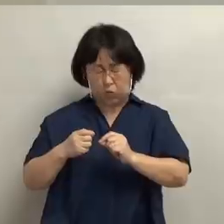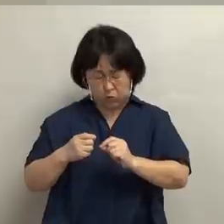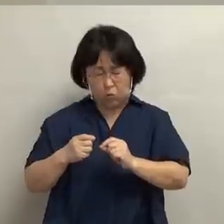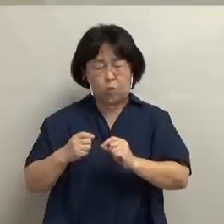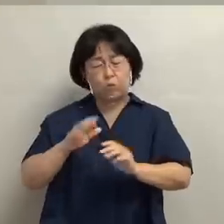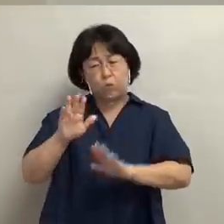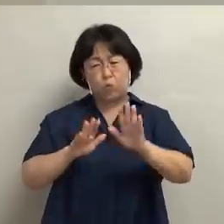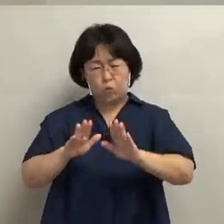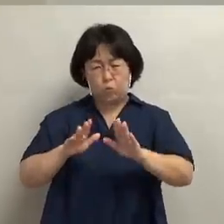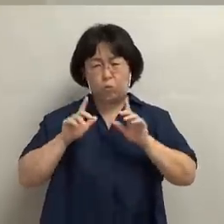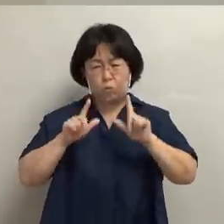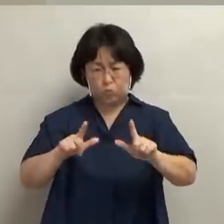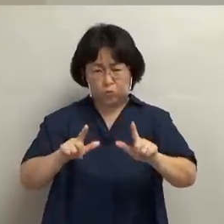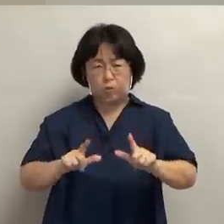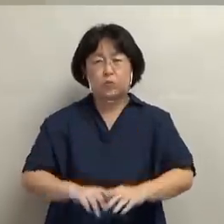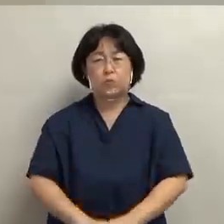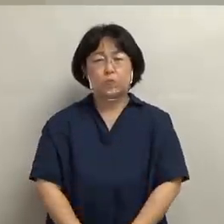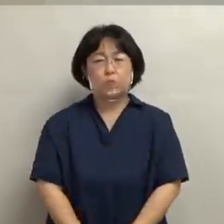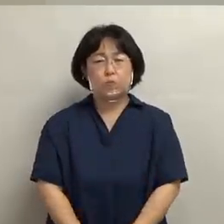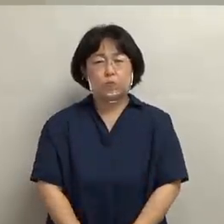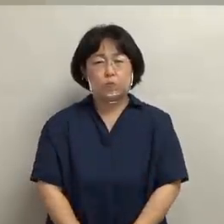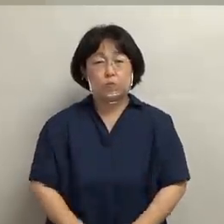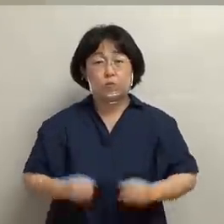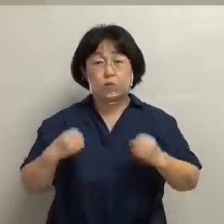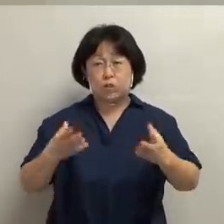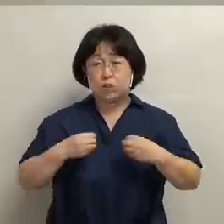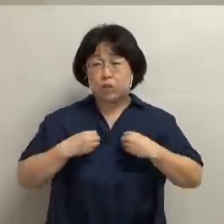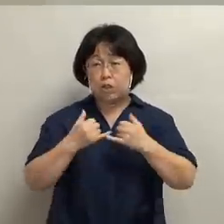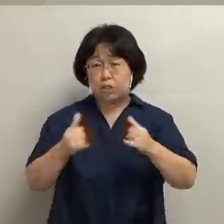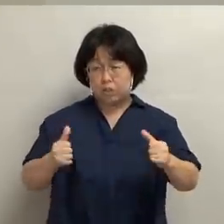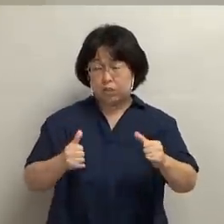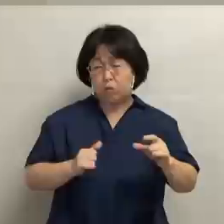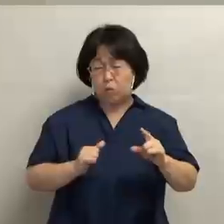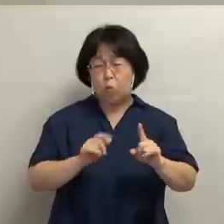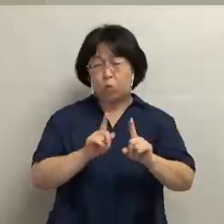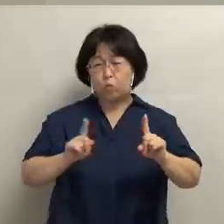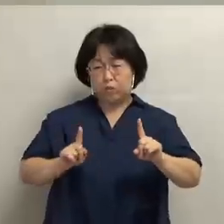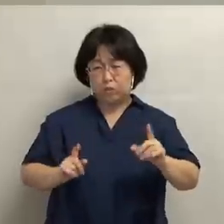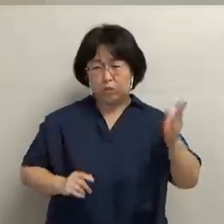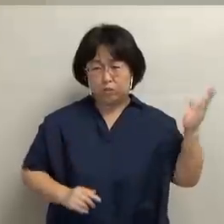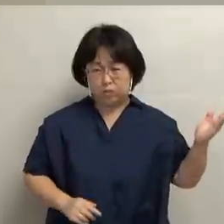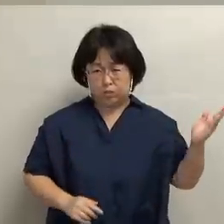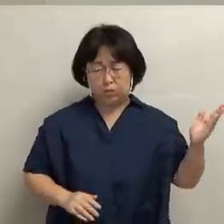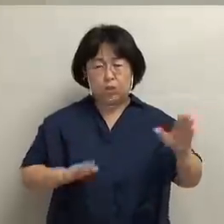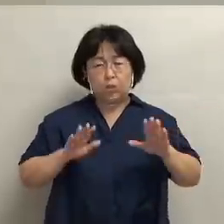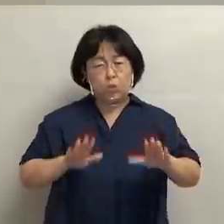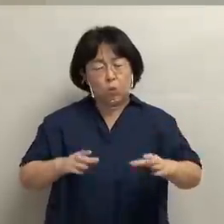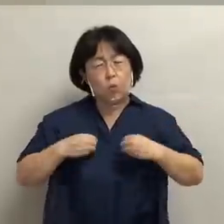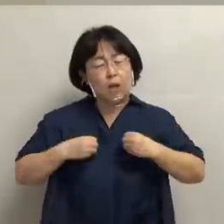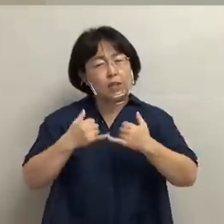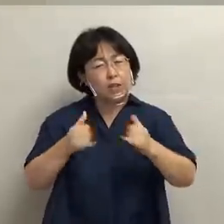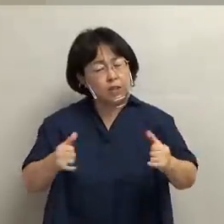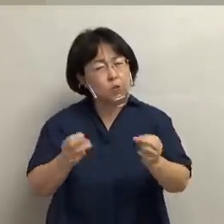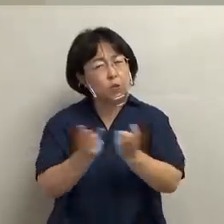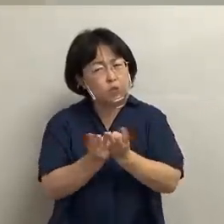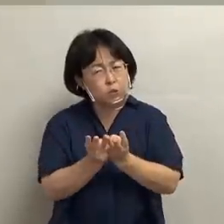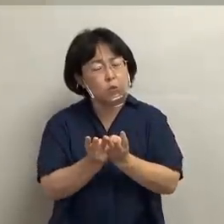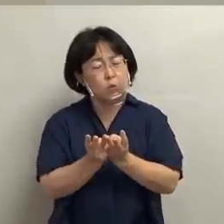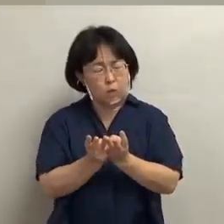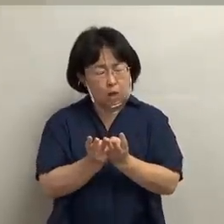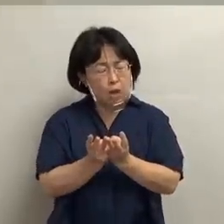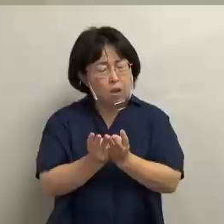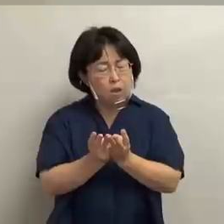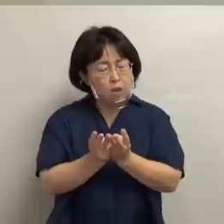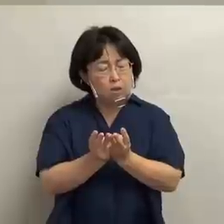ご覧下さい新規感染者数の二位です本日の新規関西州はまだ暫定ですけども